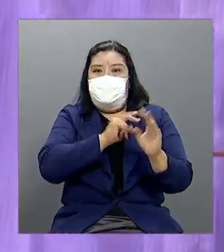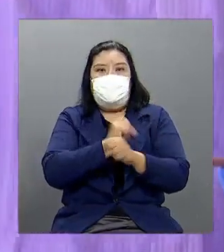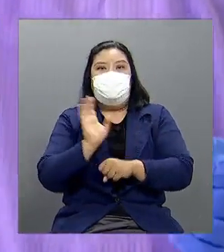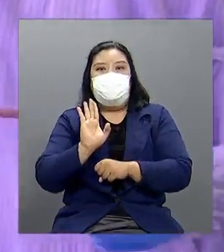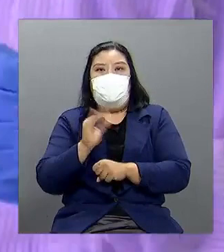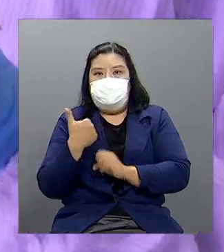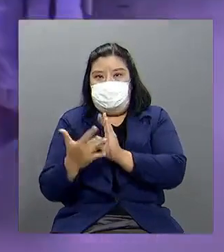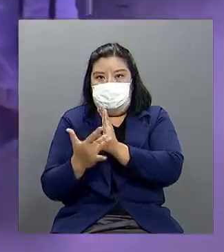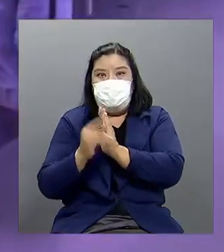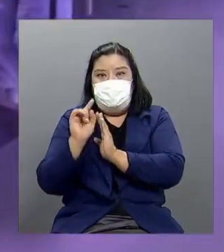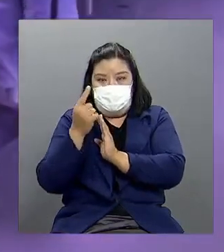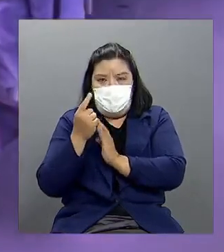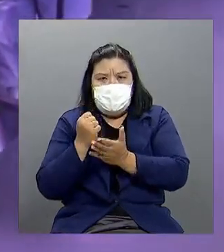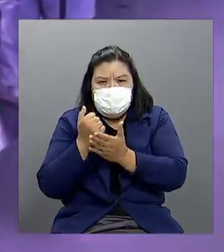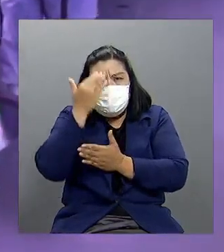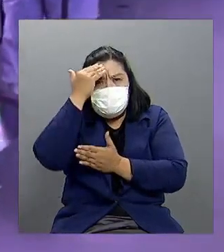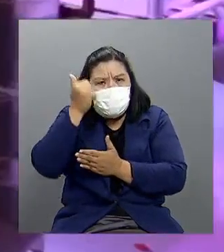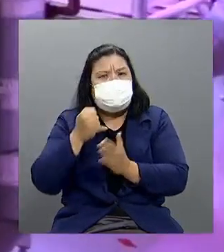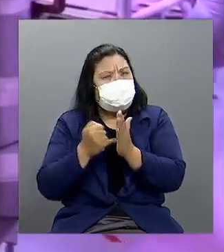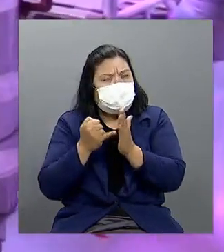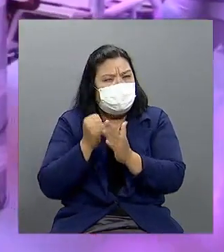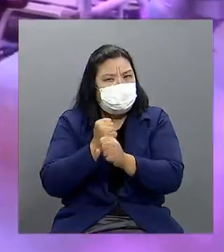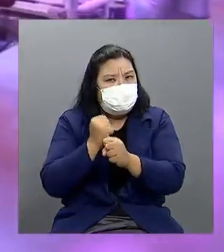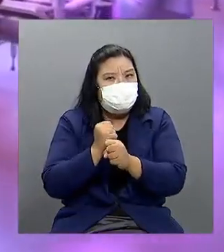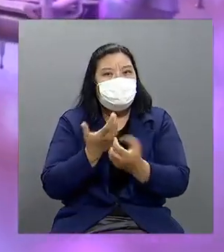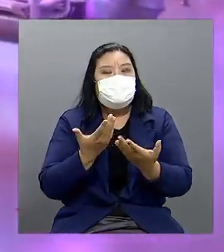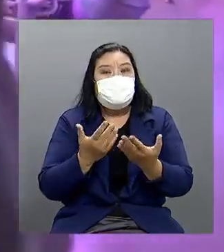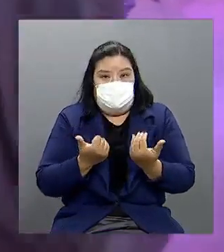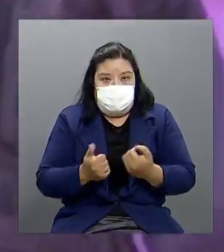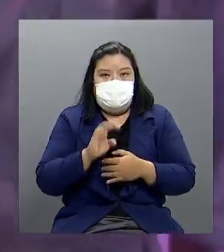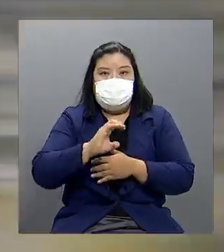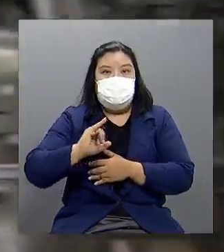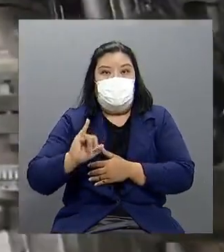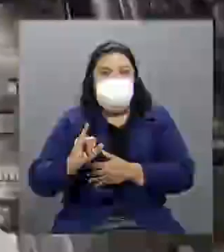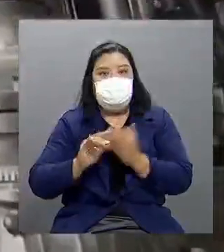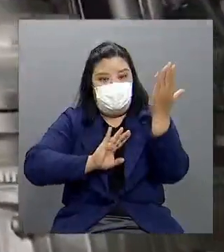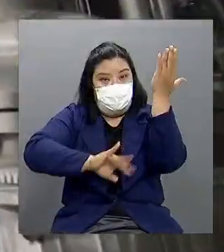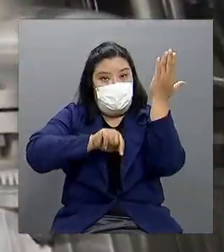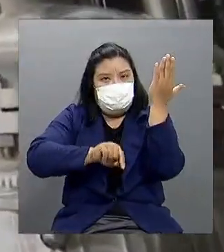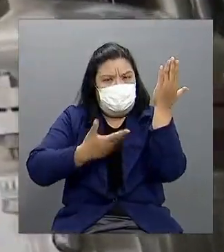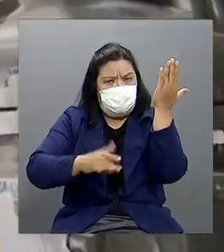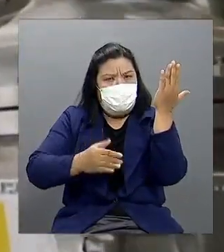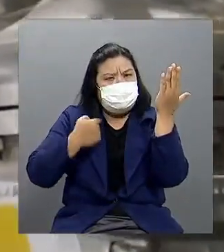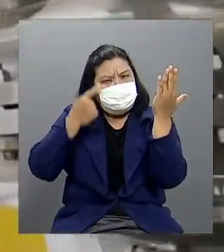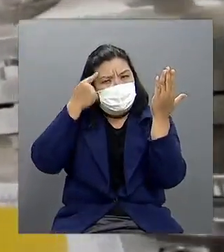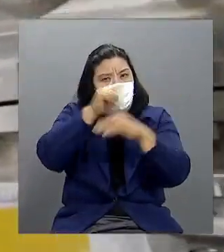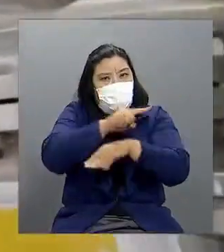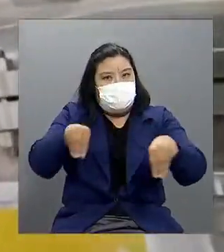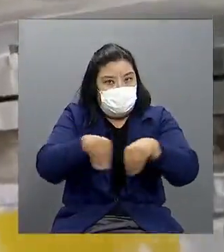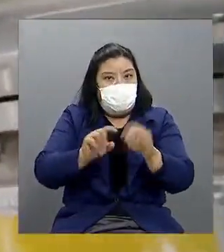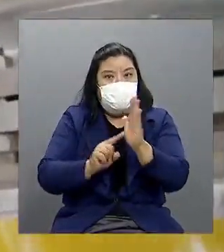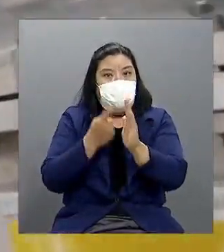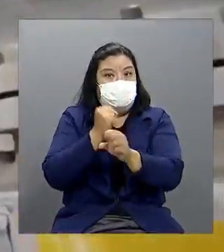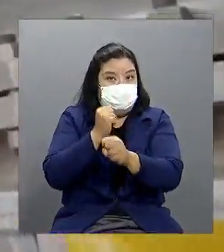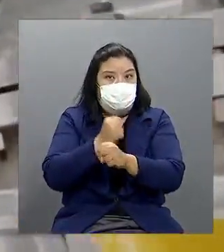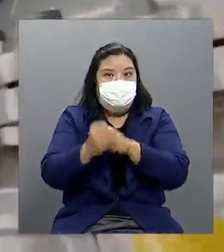ค่ะวันนี้นะคะ EECI เกือบเสร็จสมบูรณ์แล้วนับตั้งแต่มีการก่อสร้างเมื่อปี2562ค่ะเลขา